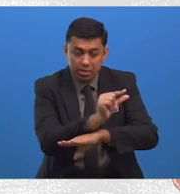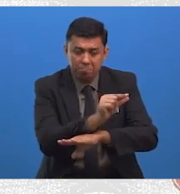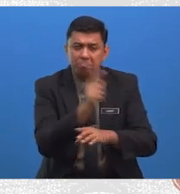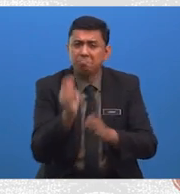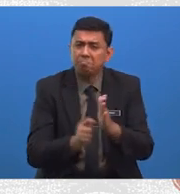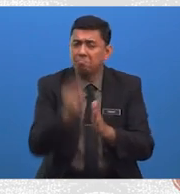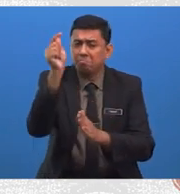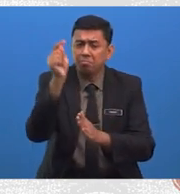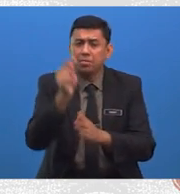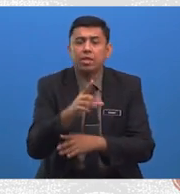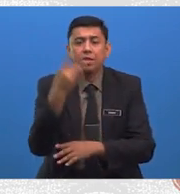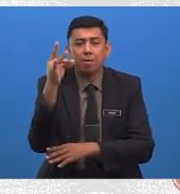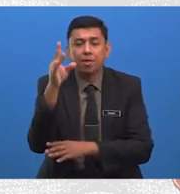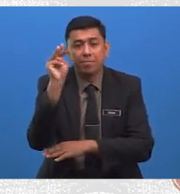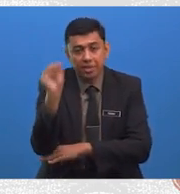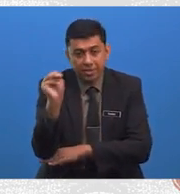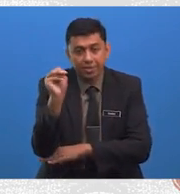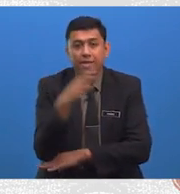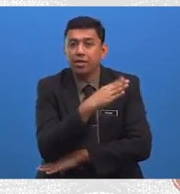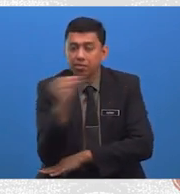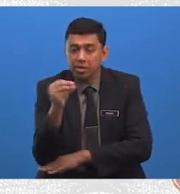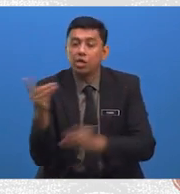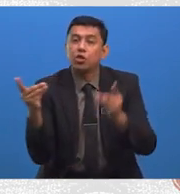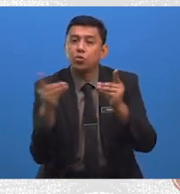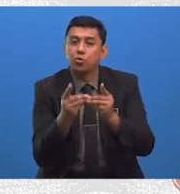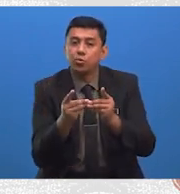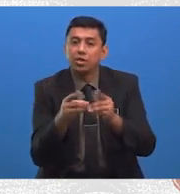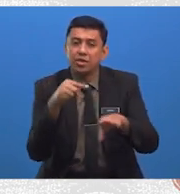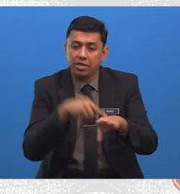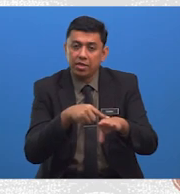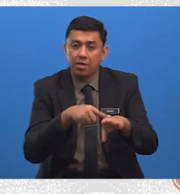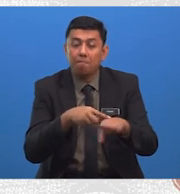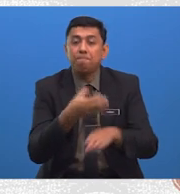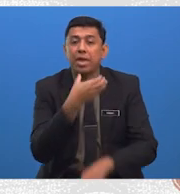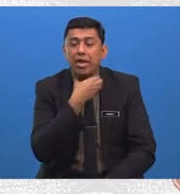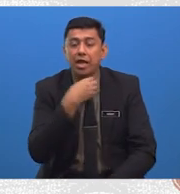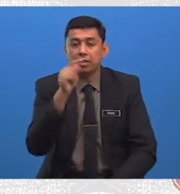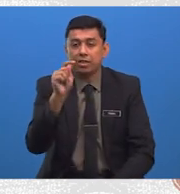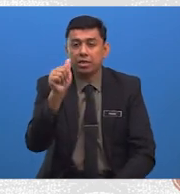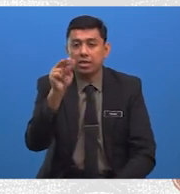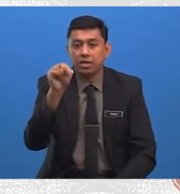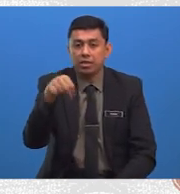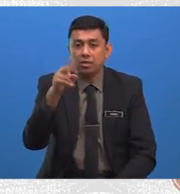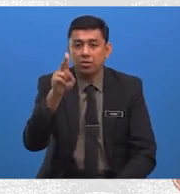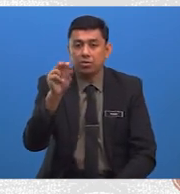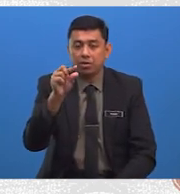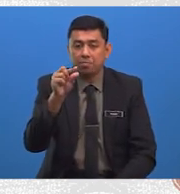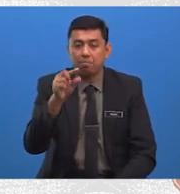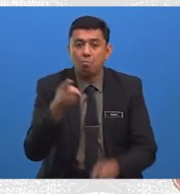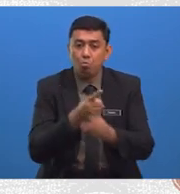berketinggian 18 meter dan ditemui di Tanjung Rambutan. Seterusnya, yang